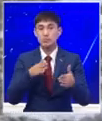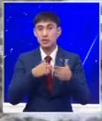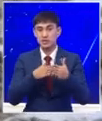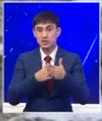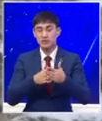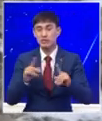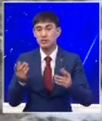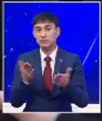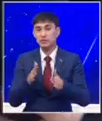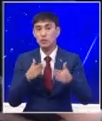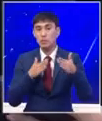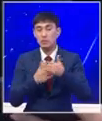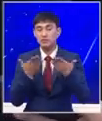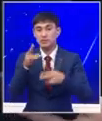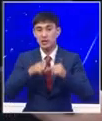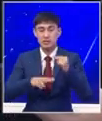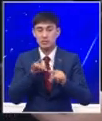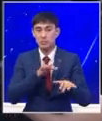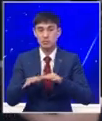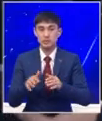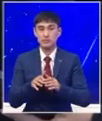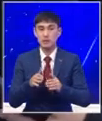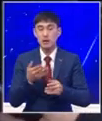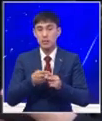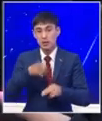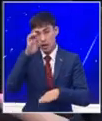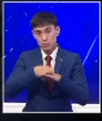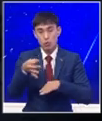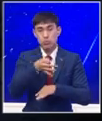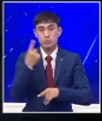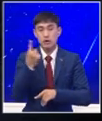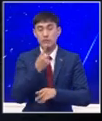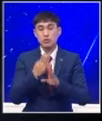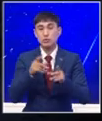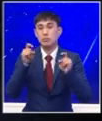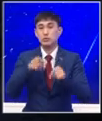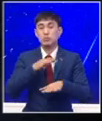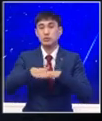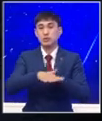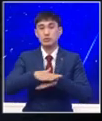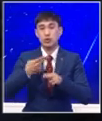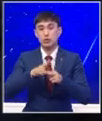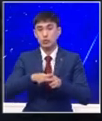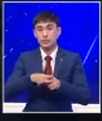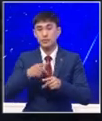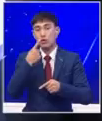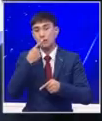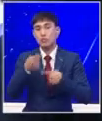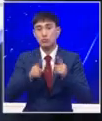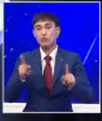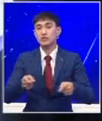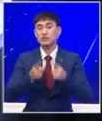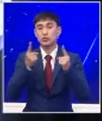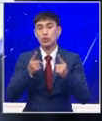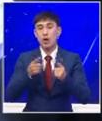предотвращения возникновения препятствий в строительном процессе. При этом аким области в первую очередь посетил площадку, на которой в скором времени будет